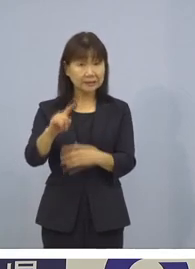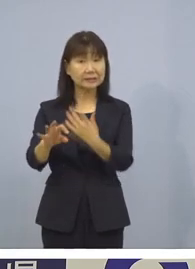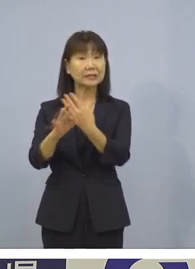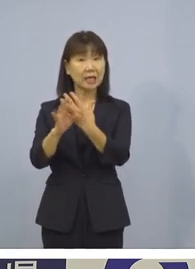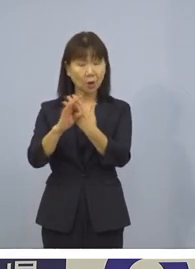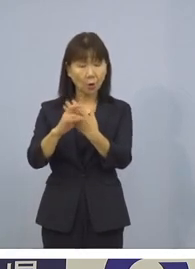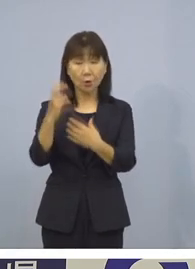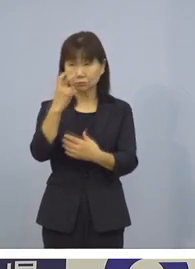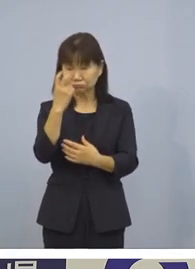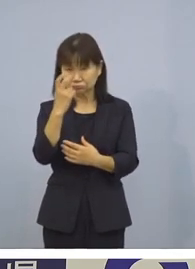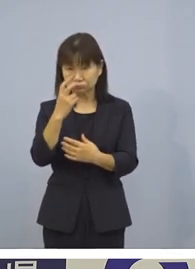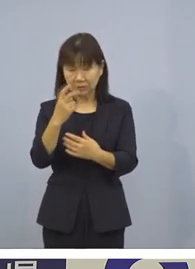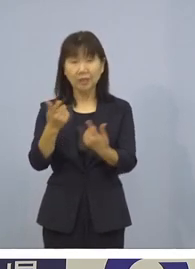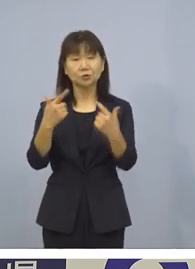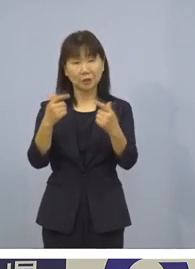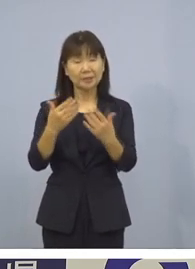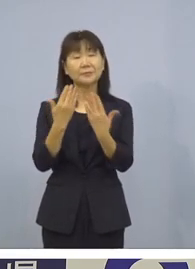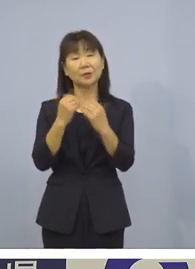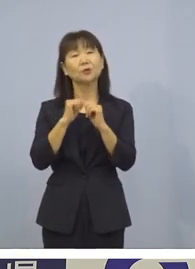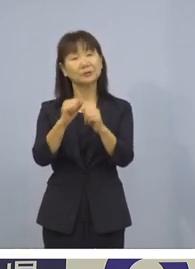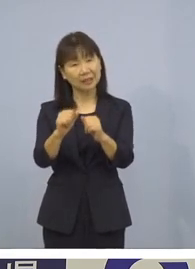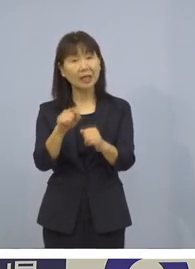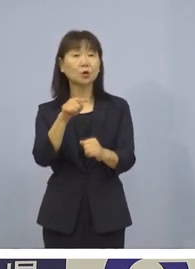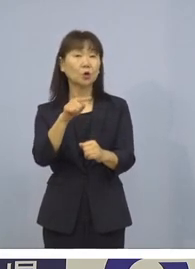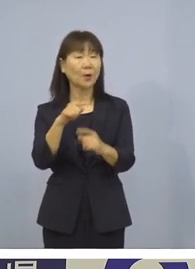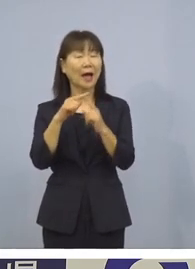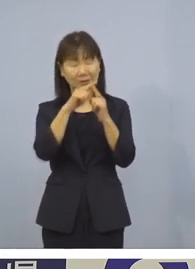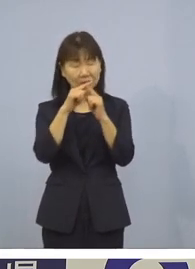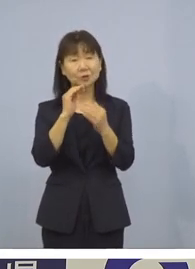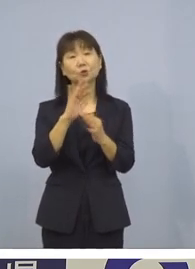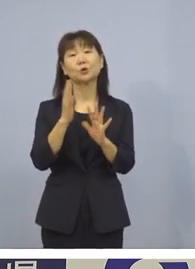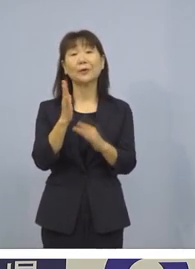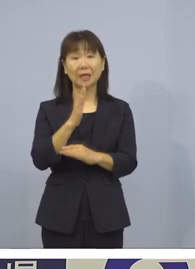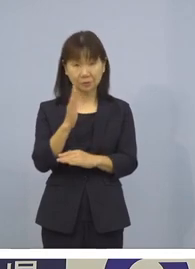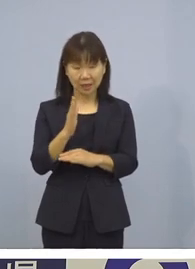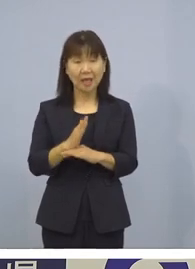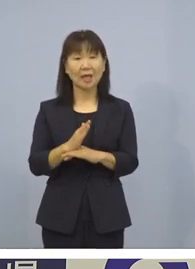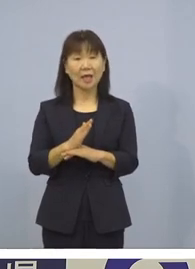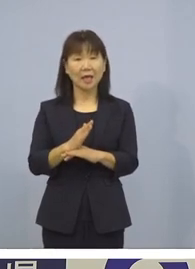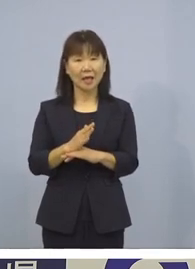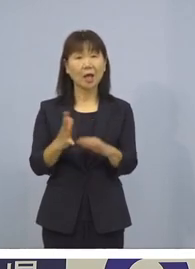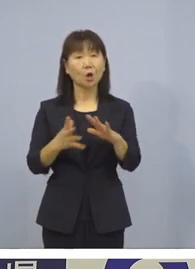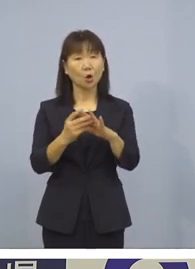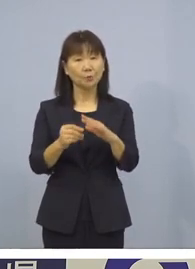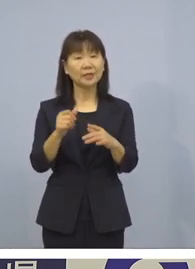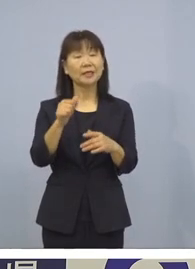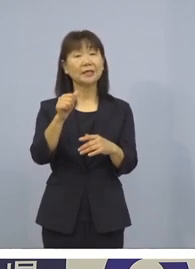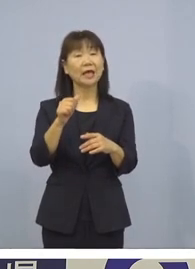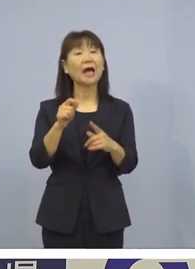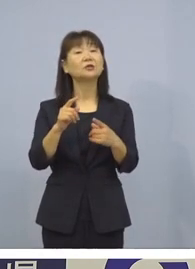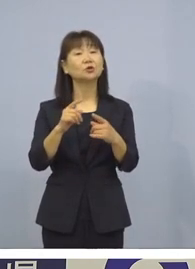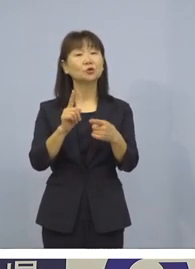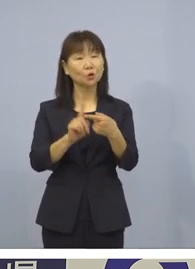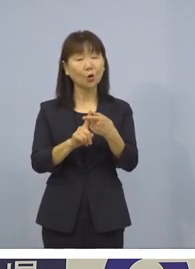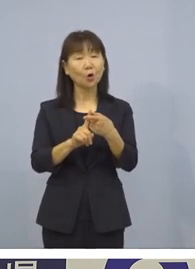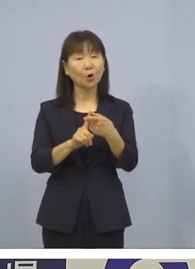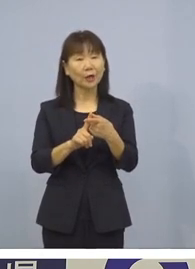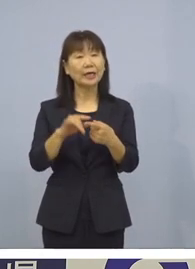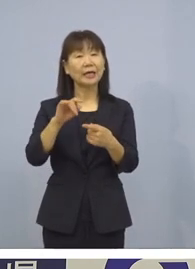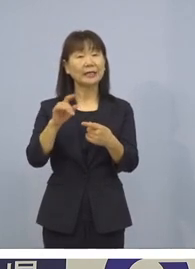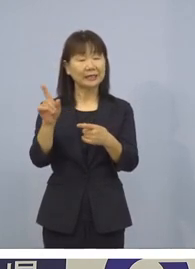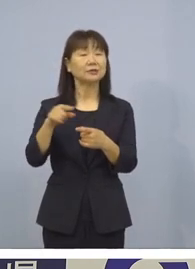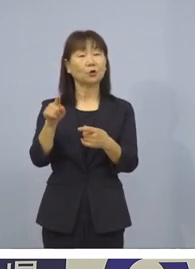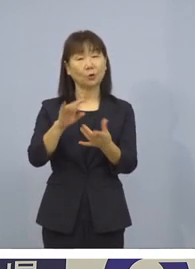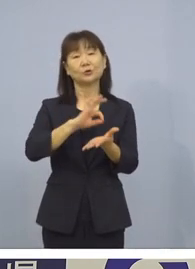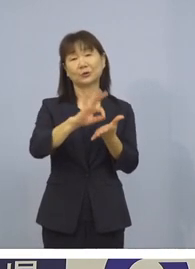いと。だからそれは別に恥ずかしいことではなくて、コピー&インプルーブメントしましょうと、まあ、こういうことを言ってます。